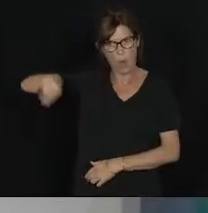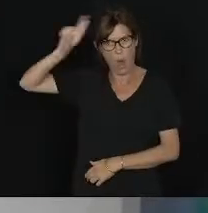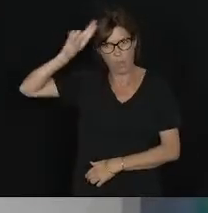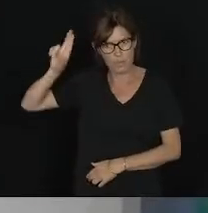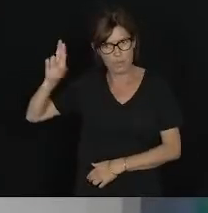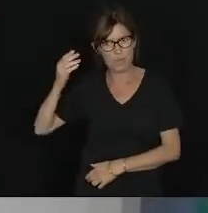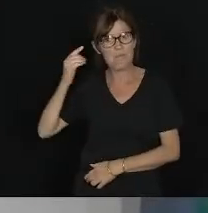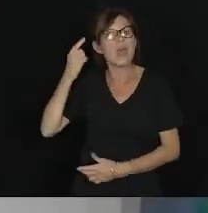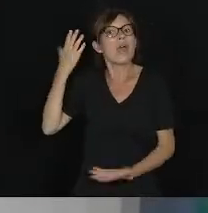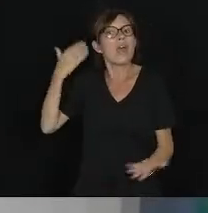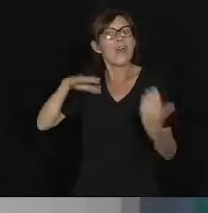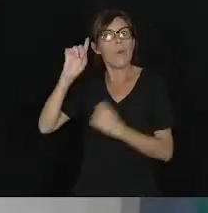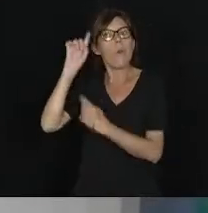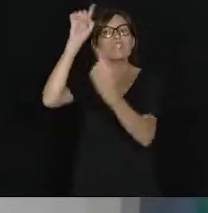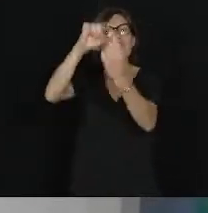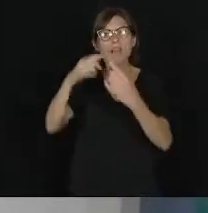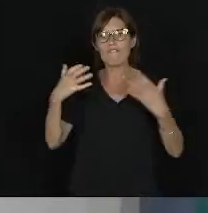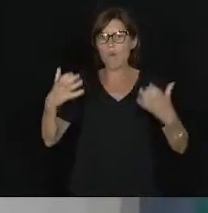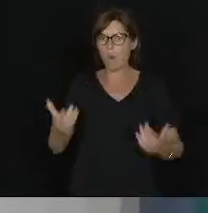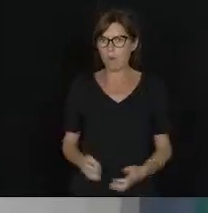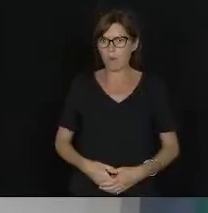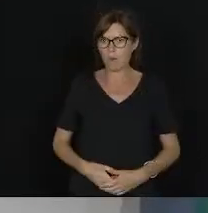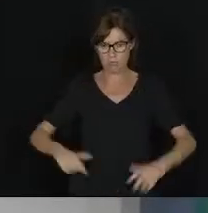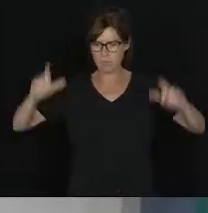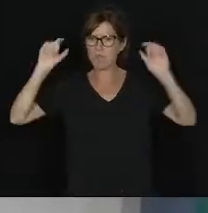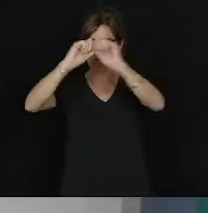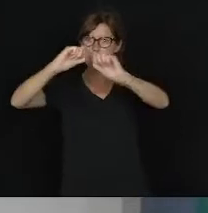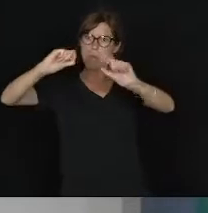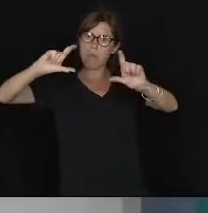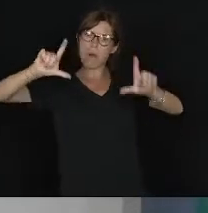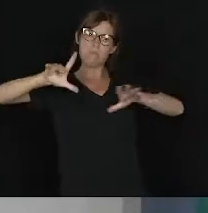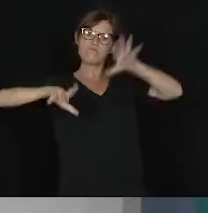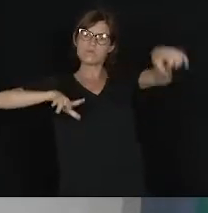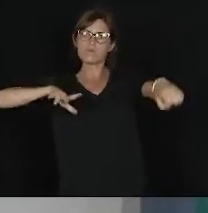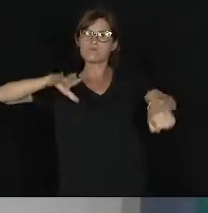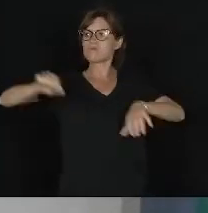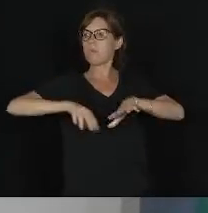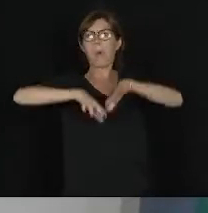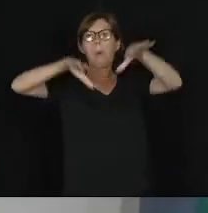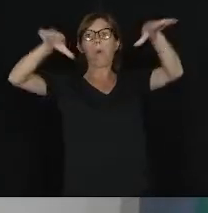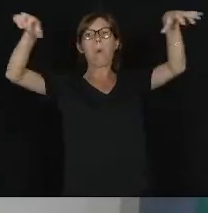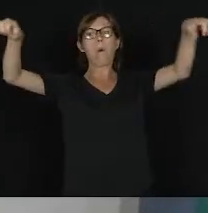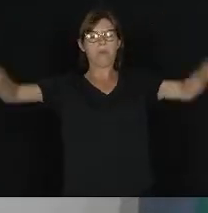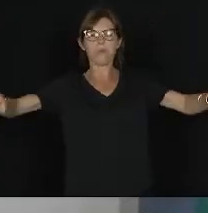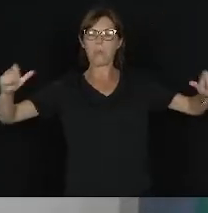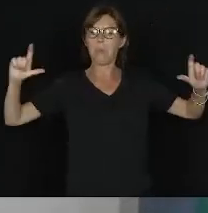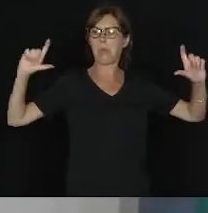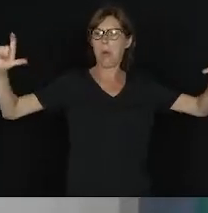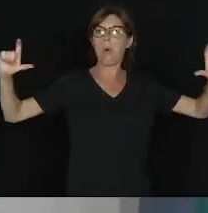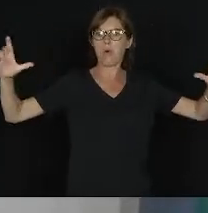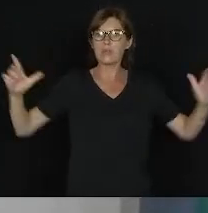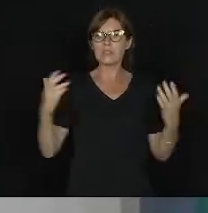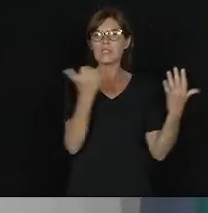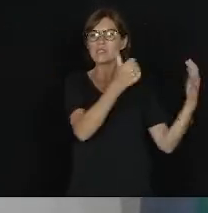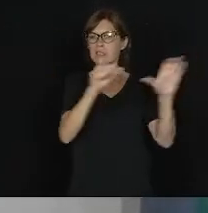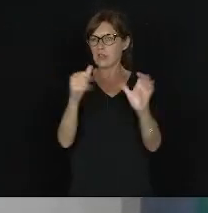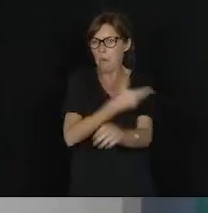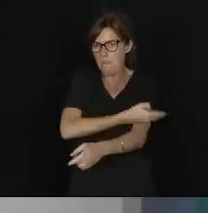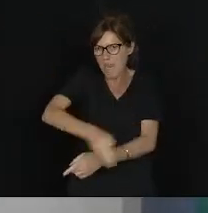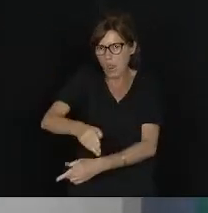irait en gros du Rhin jusqu'à l'Oural et qui compterait 600 millions